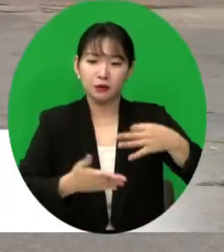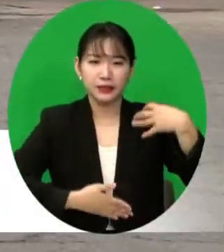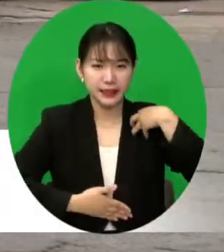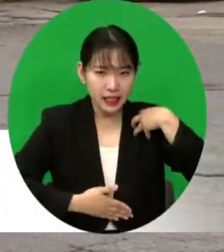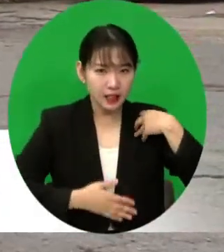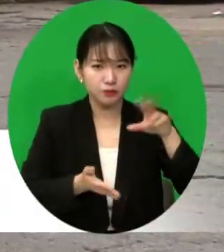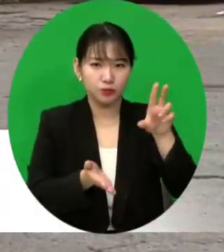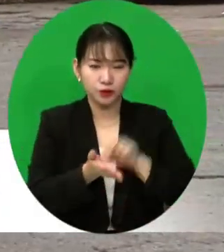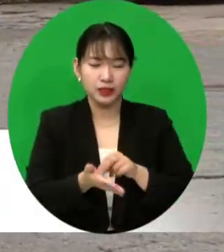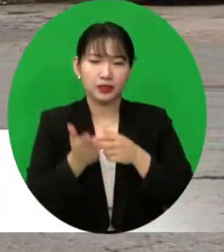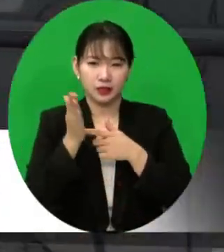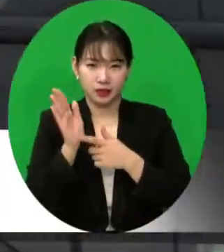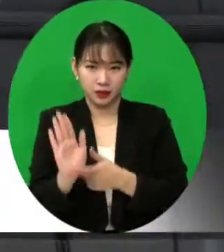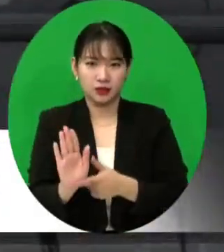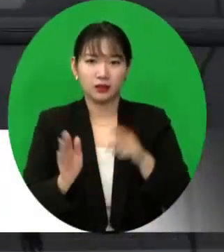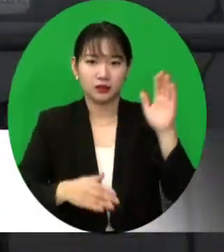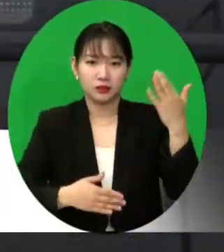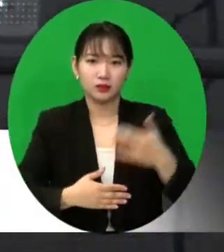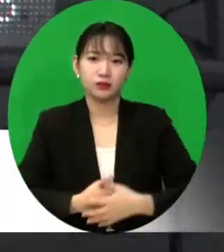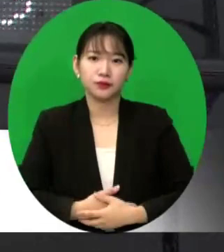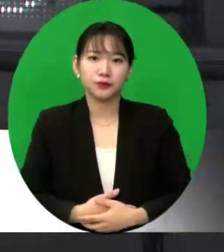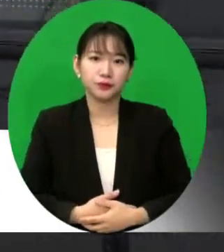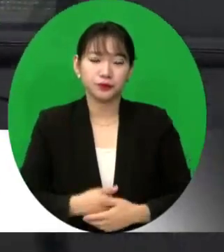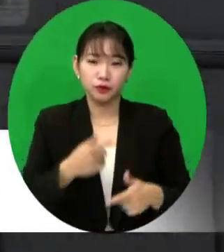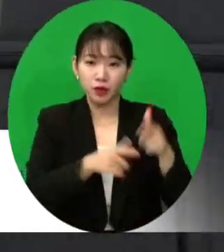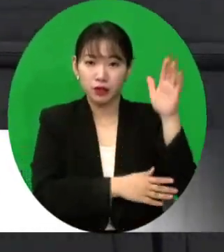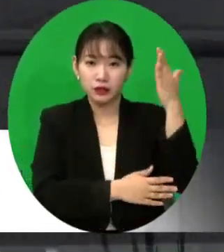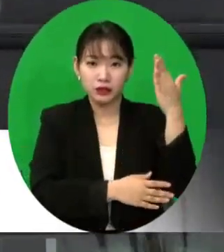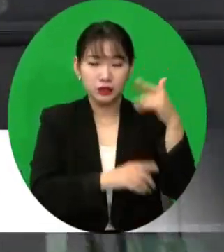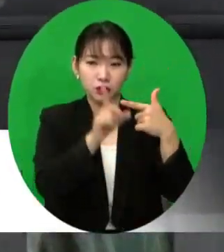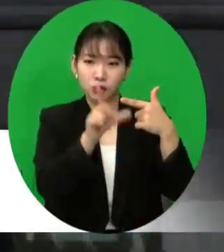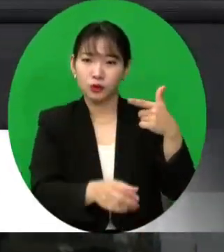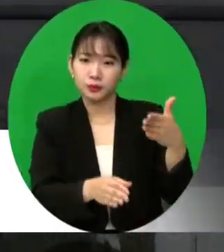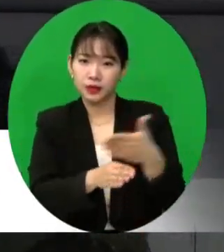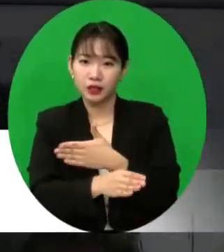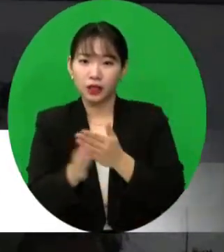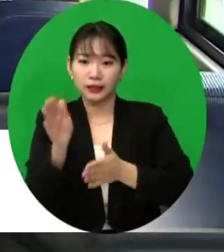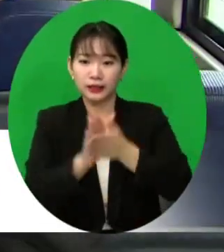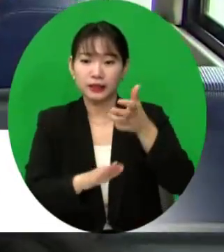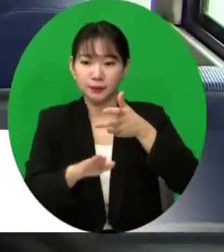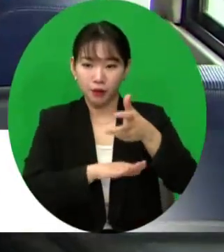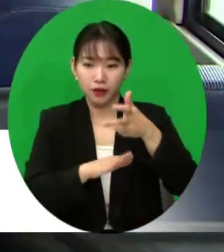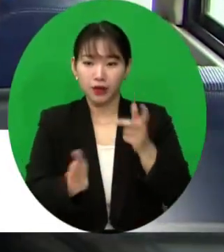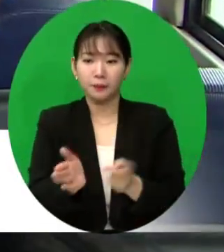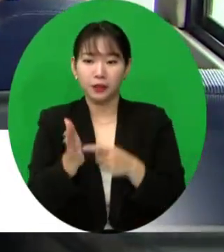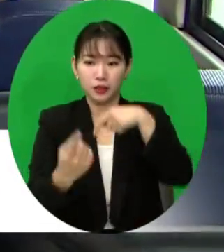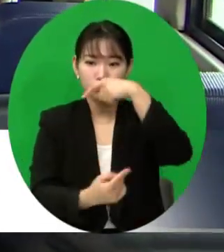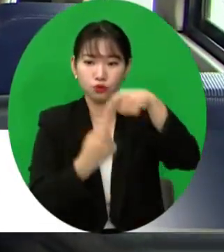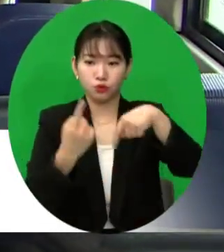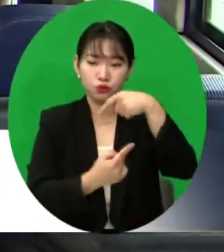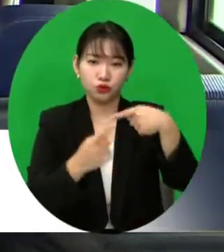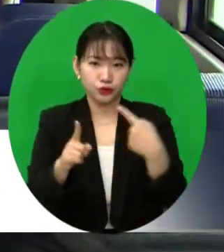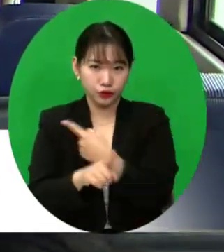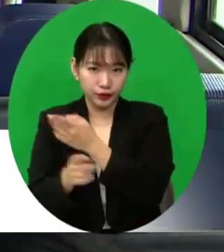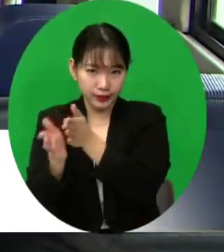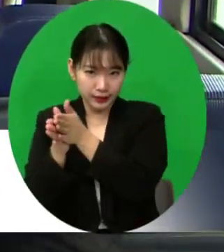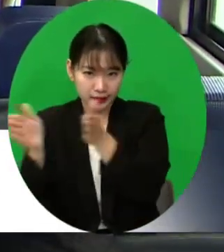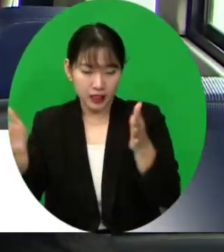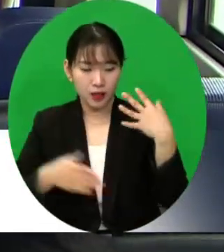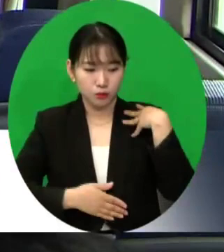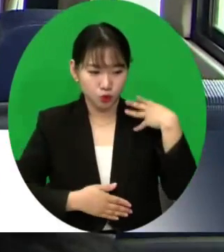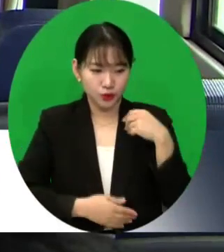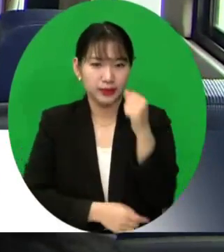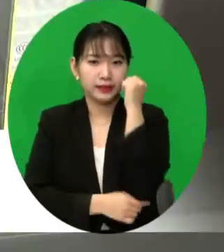문제가 수면 위로 떠오르고 있습니다. 목포시는 지난 6월부터 시내버스를 비상 경영체제로 전환한 뒤에